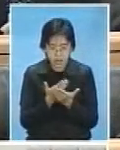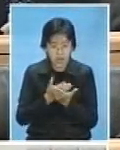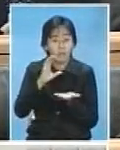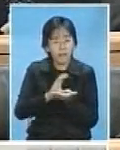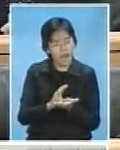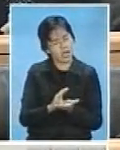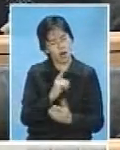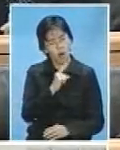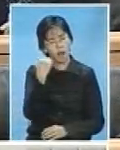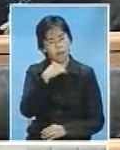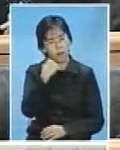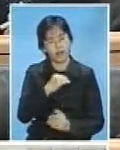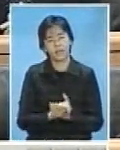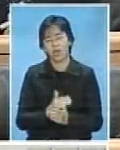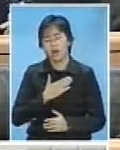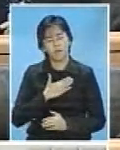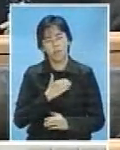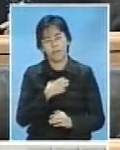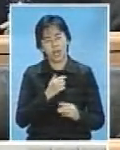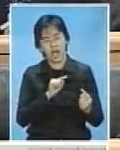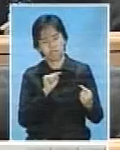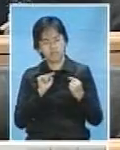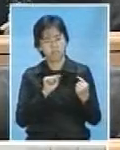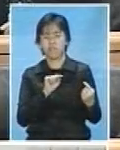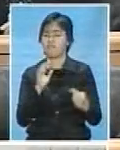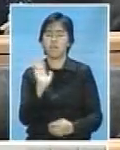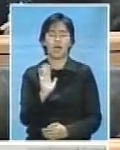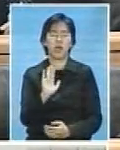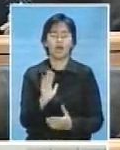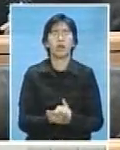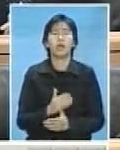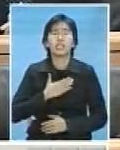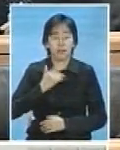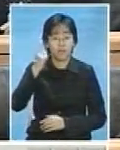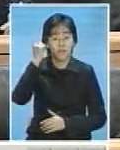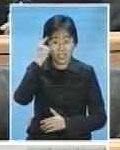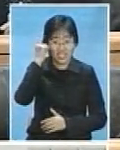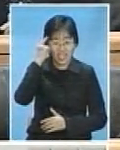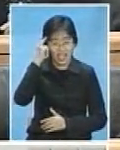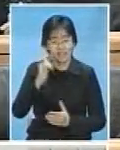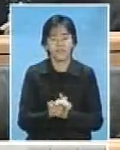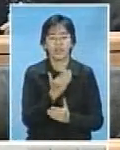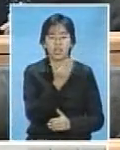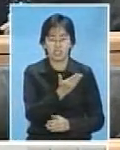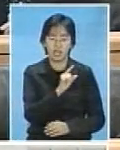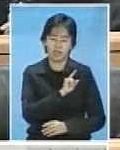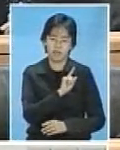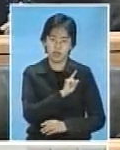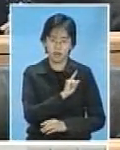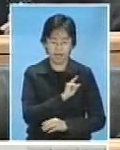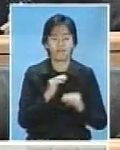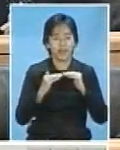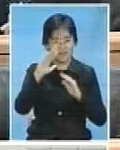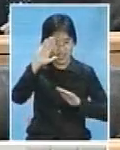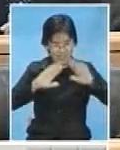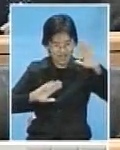รวมด้วยความจริงก็ไม่อยากจะต้องตอบโต้ท่านนะครับแต่กระผมคิดว่าท่านอยู่ในระบบประชาธิปไ